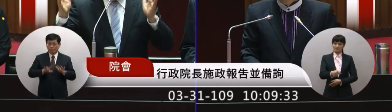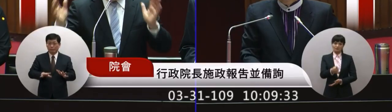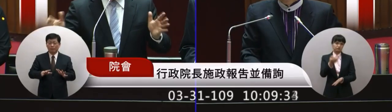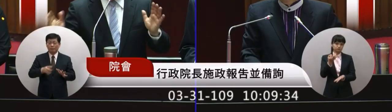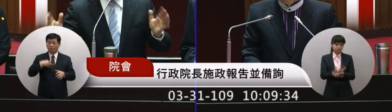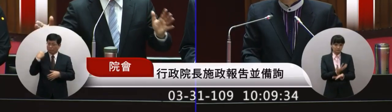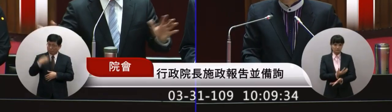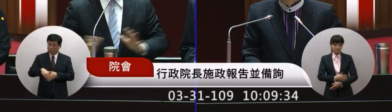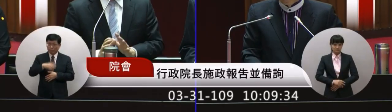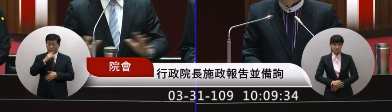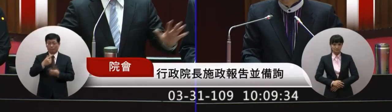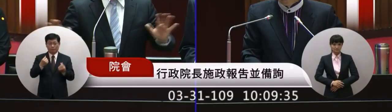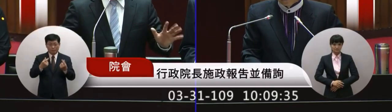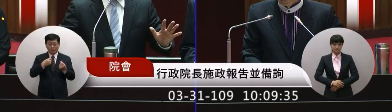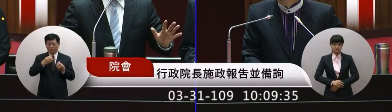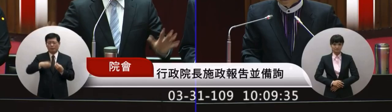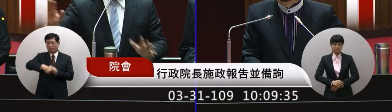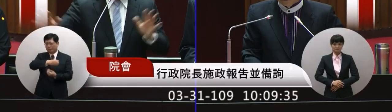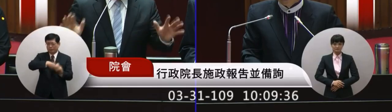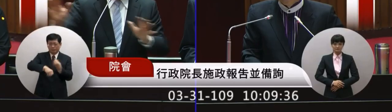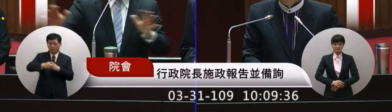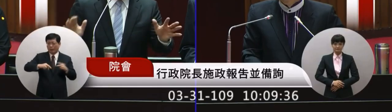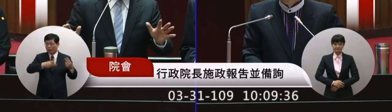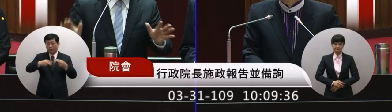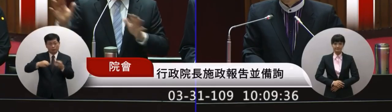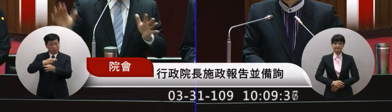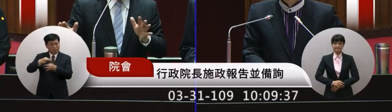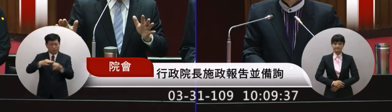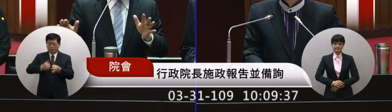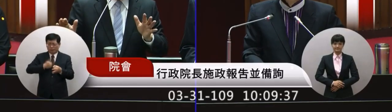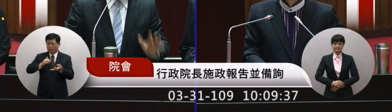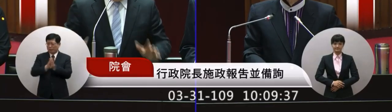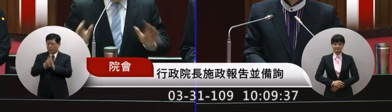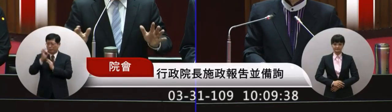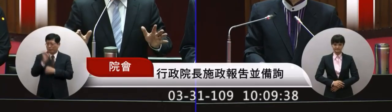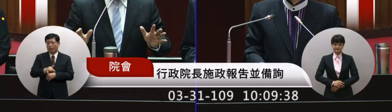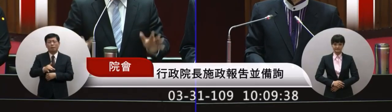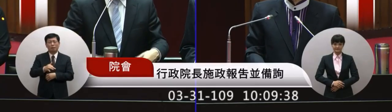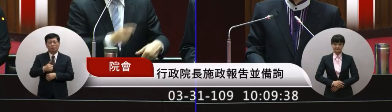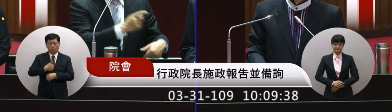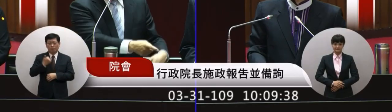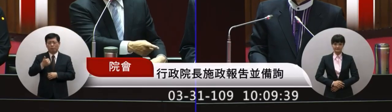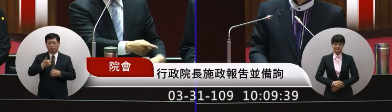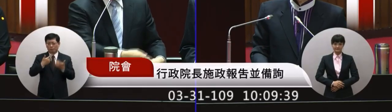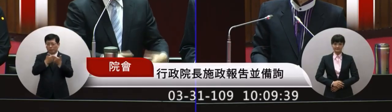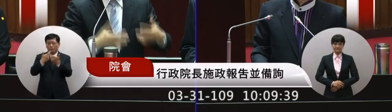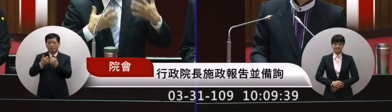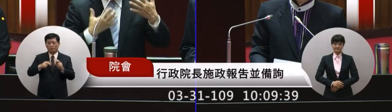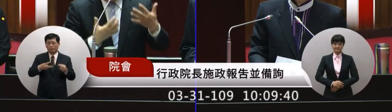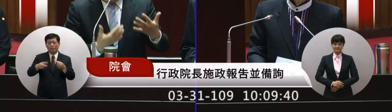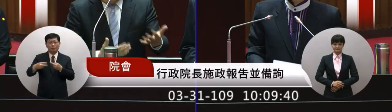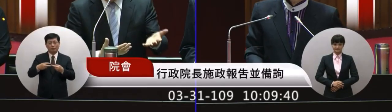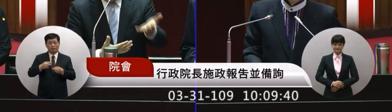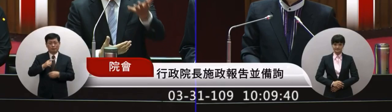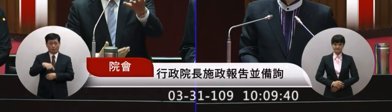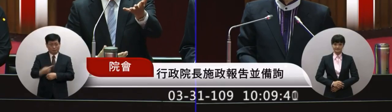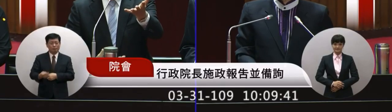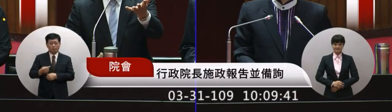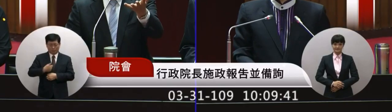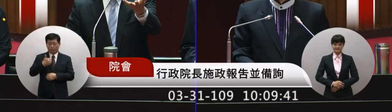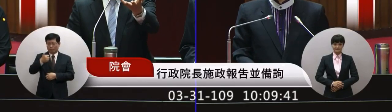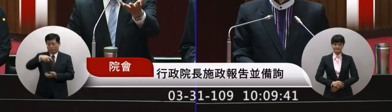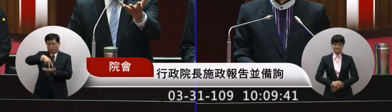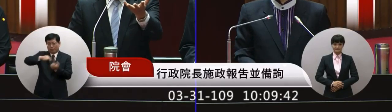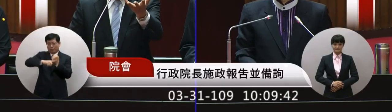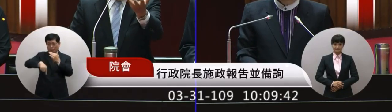卖各一直在调整，因为经济这个物件足紧的嘛，一直在调整，刷嘞。感谢贵